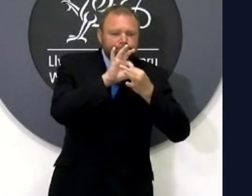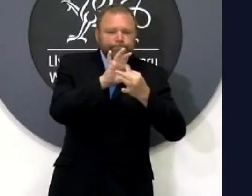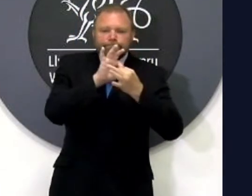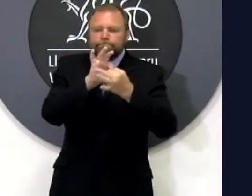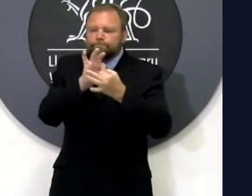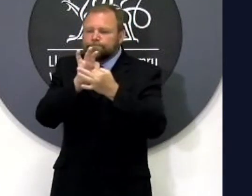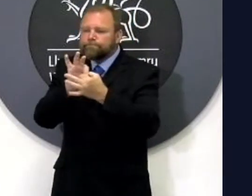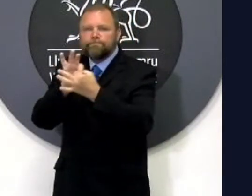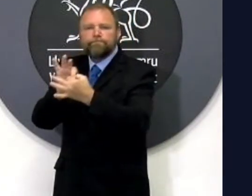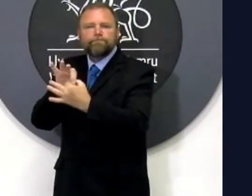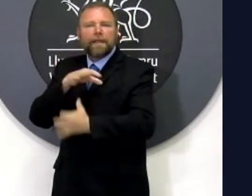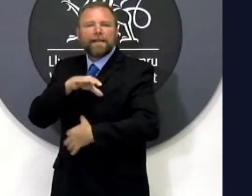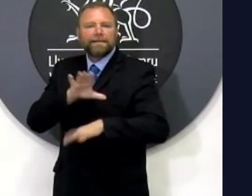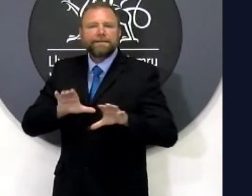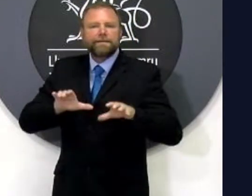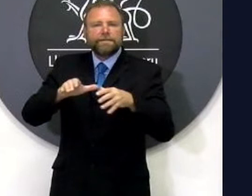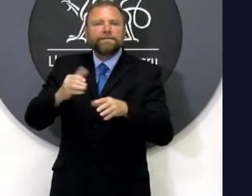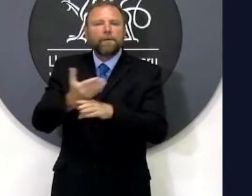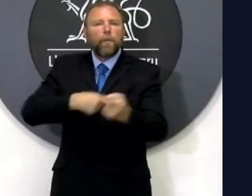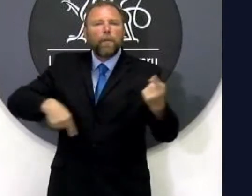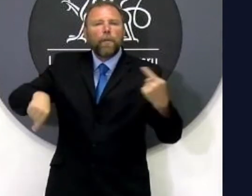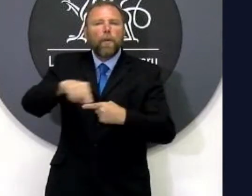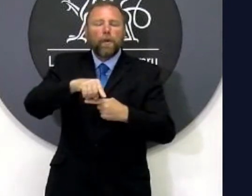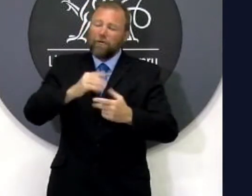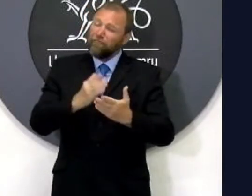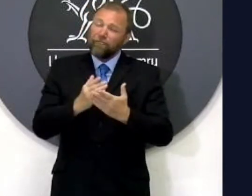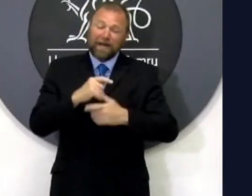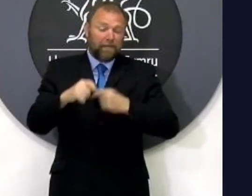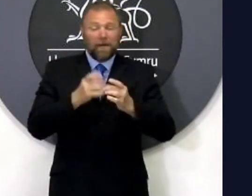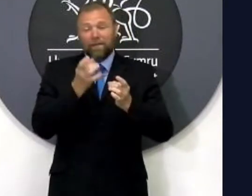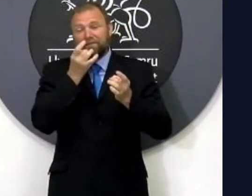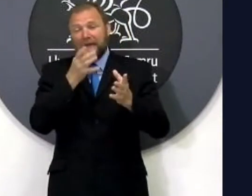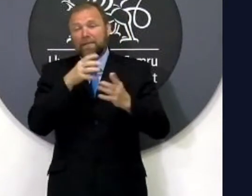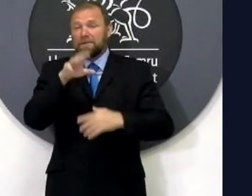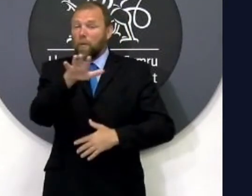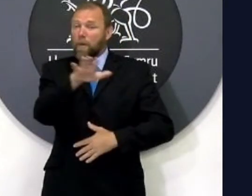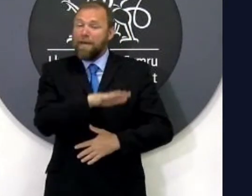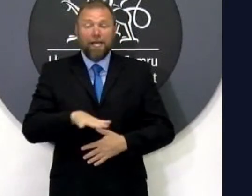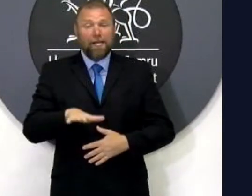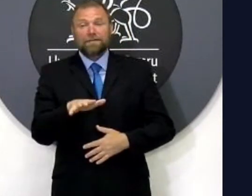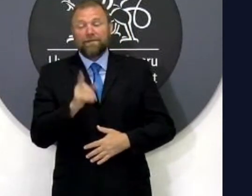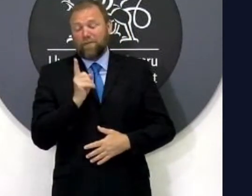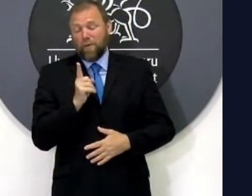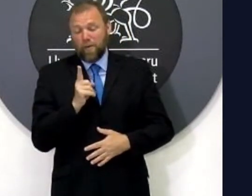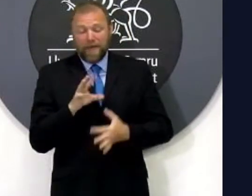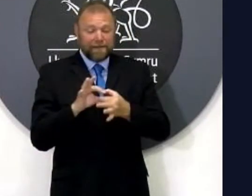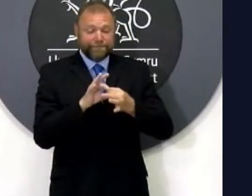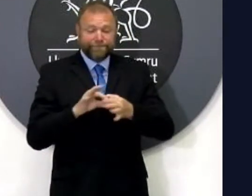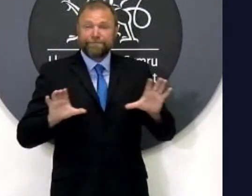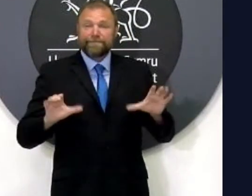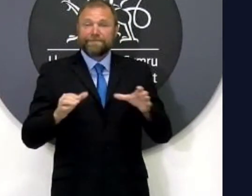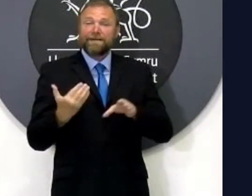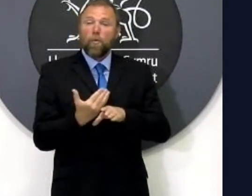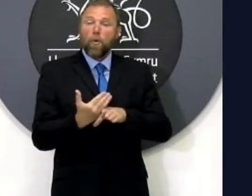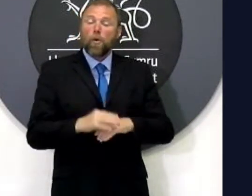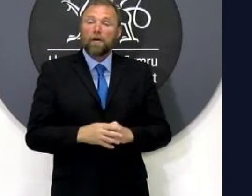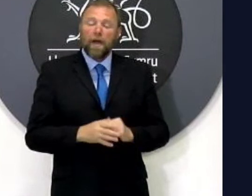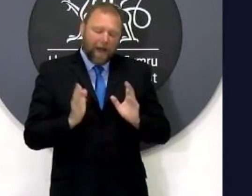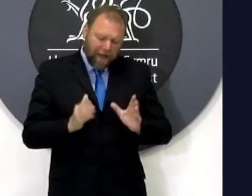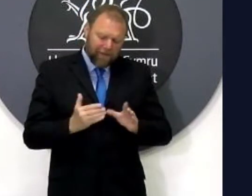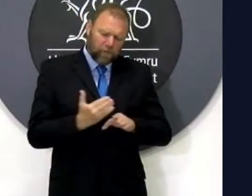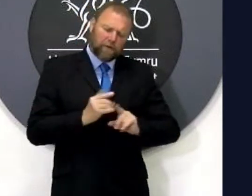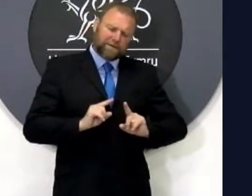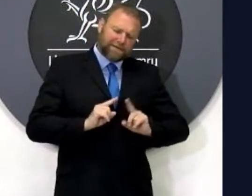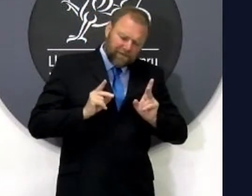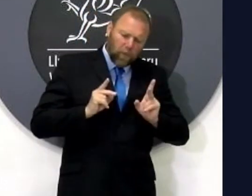and teamwork that we have now become famous for within Wales. I think it's only in that way, by acting differently, by acting radically, that